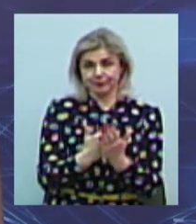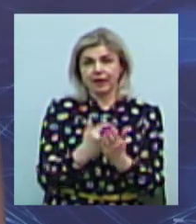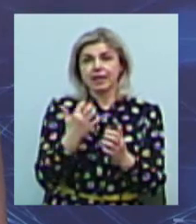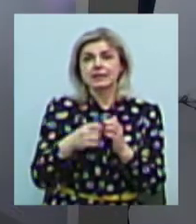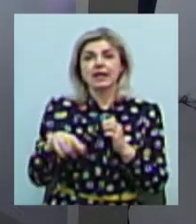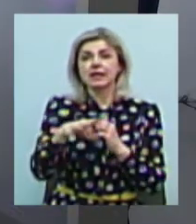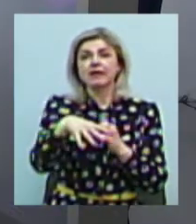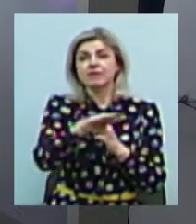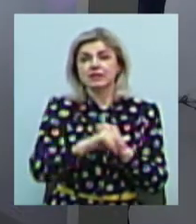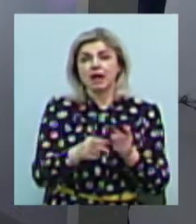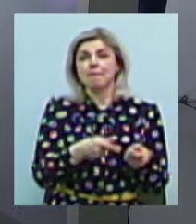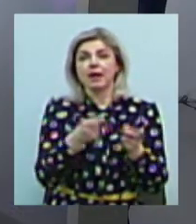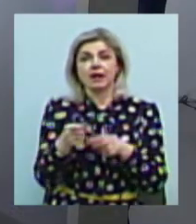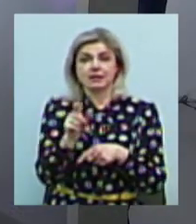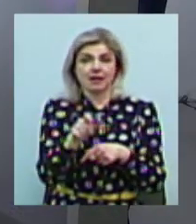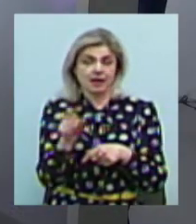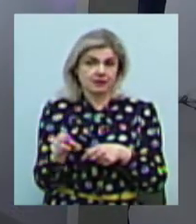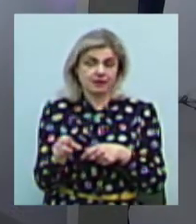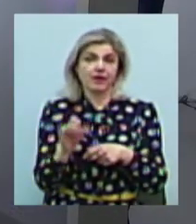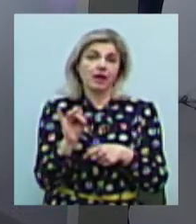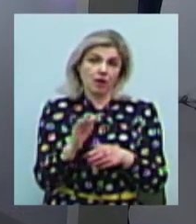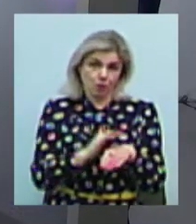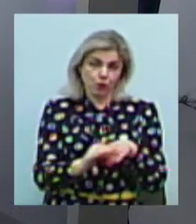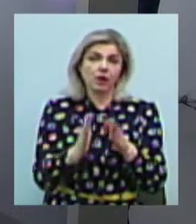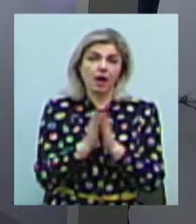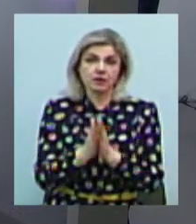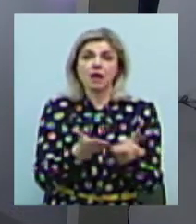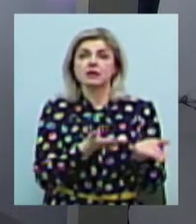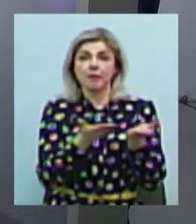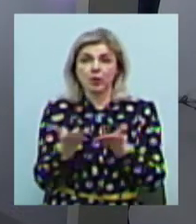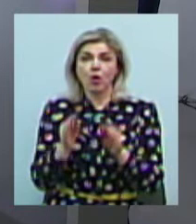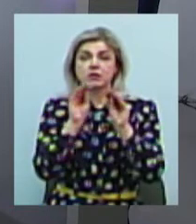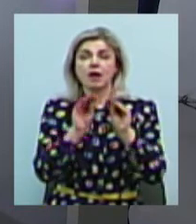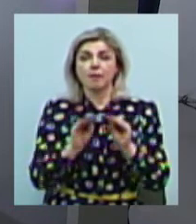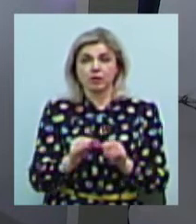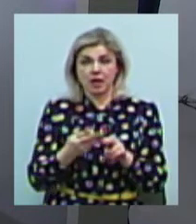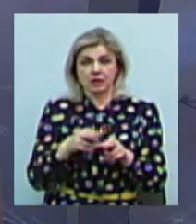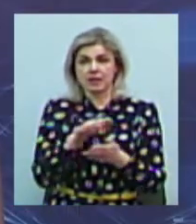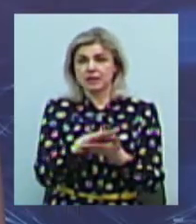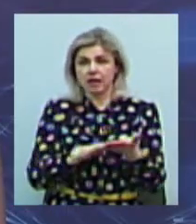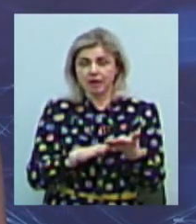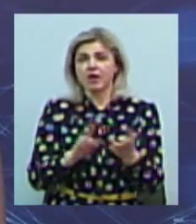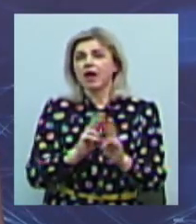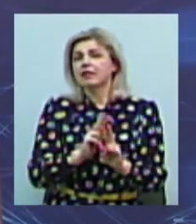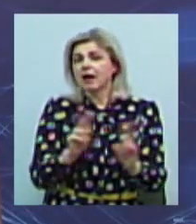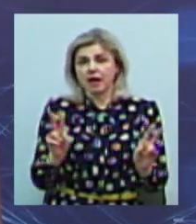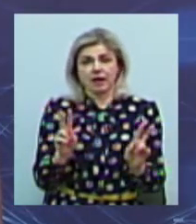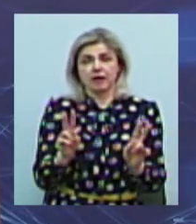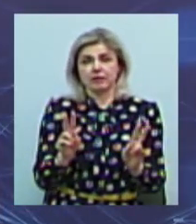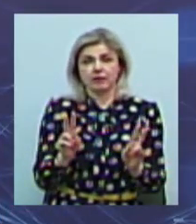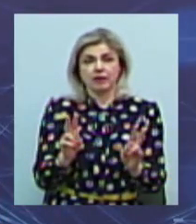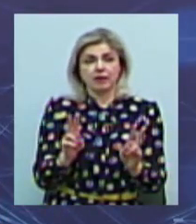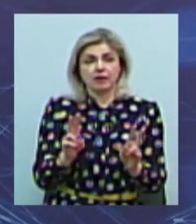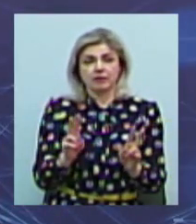всіх переселенців. І, будь ласка, запрошуємо заповняти цю заяву. Ніяких вкладень не потрібно, взагалі ніяких.